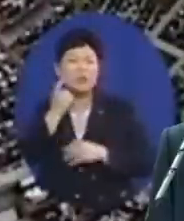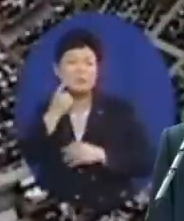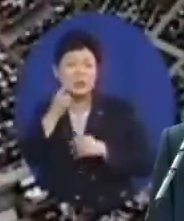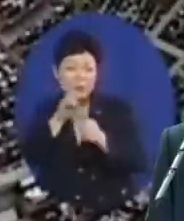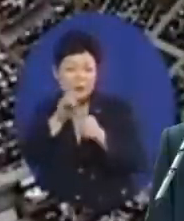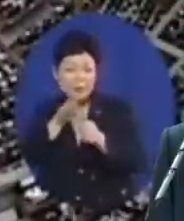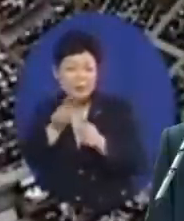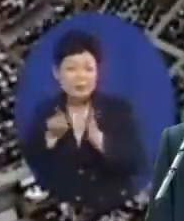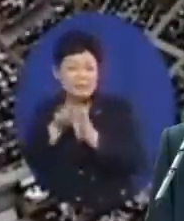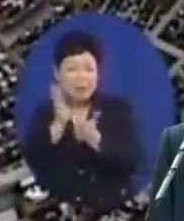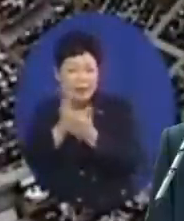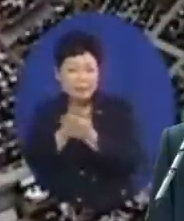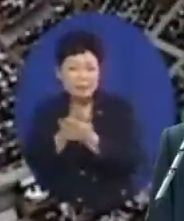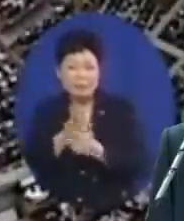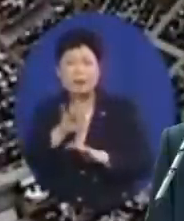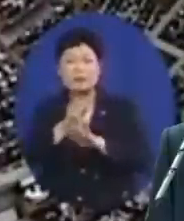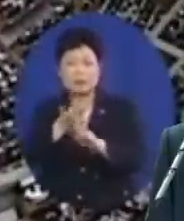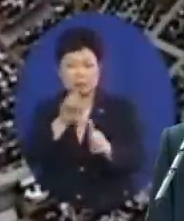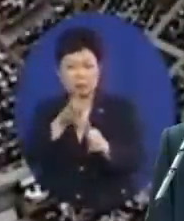그 말 믿지 마라.